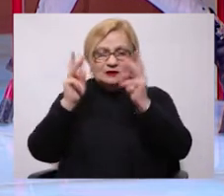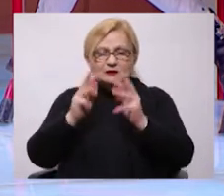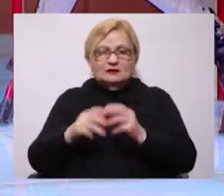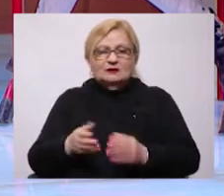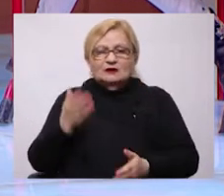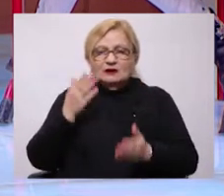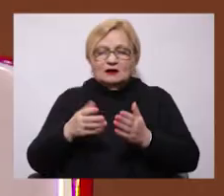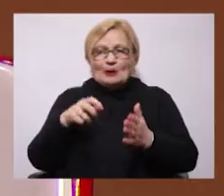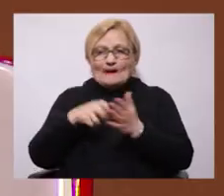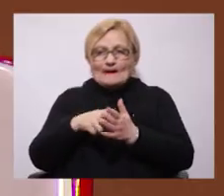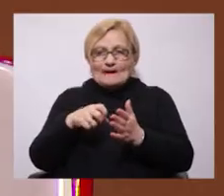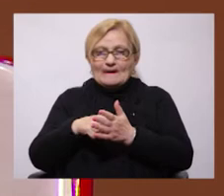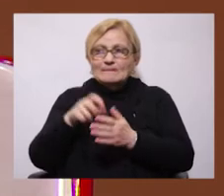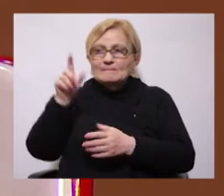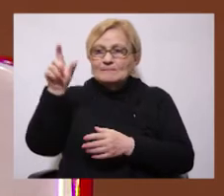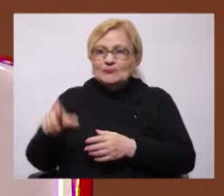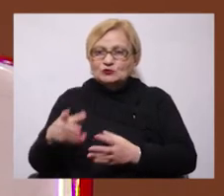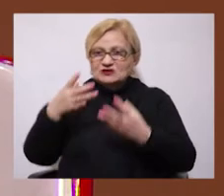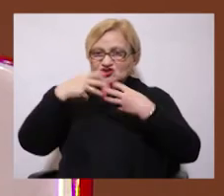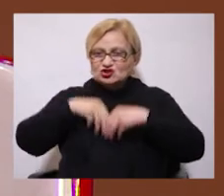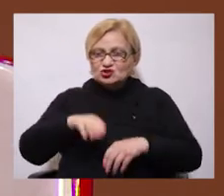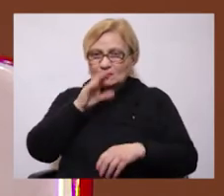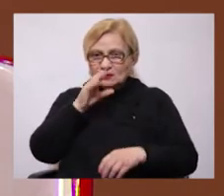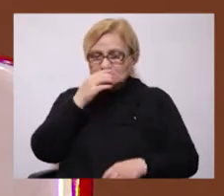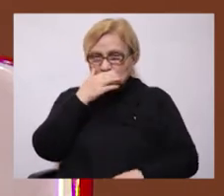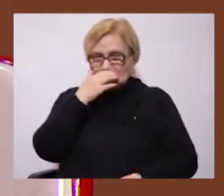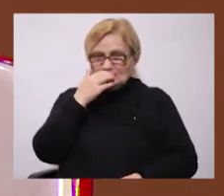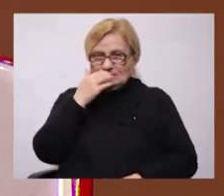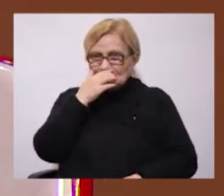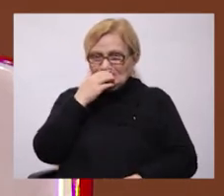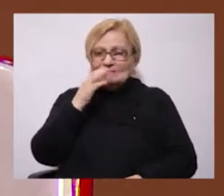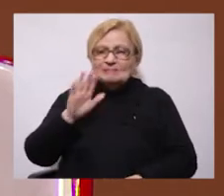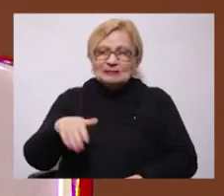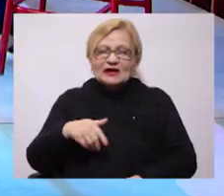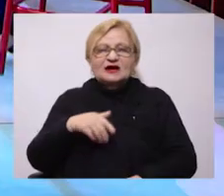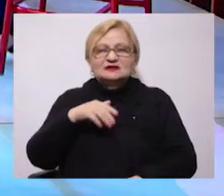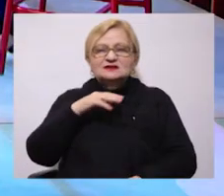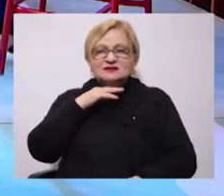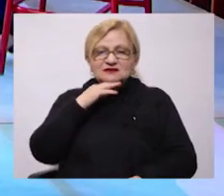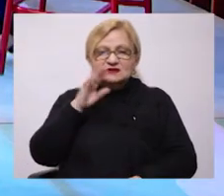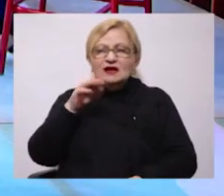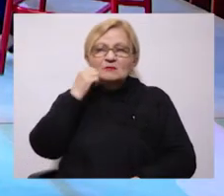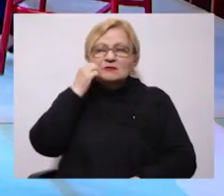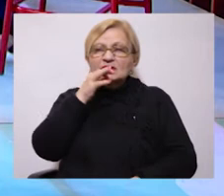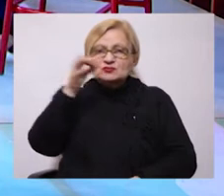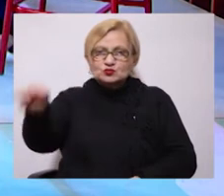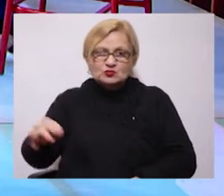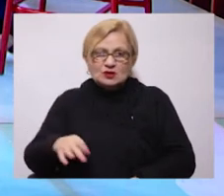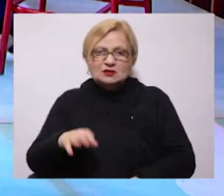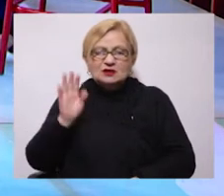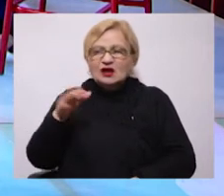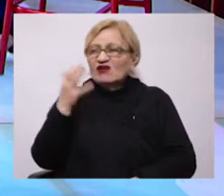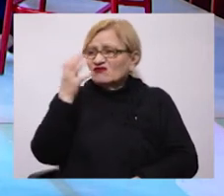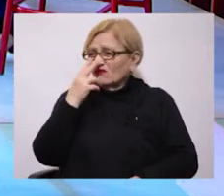ან ფოსტალიონი ძაღლმა შეჭამაო, ხოლოდ ამას უპასუხებდნენ. კარგი საყვარელო, ან მიდი ბებოს უთხარი, ან ვერ